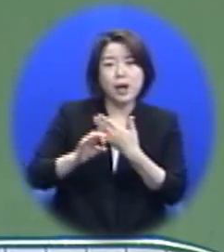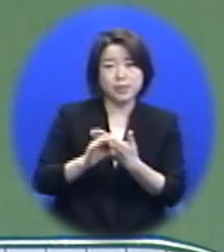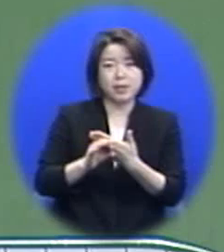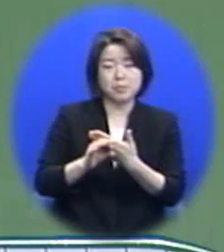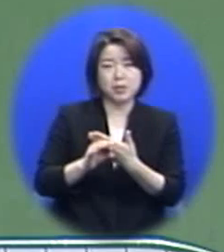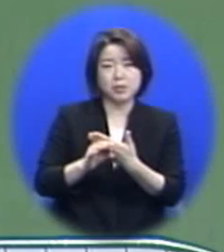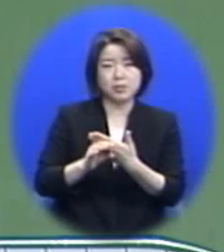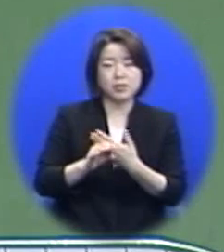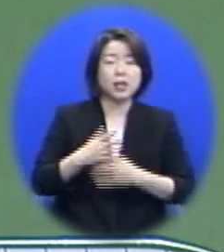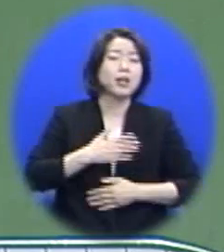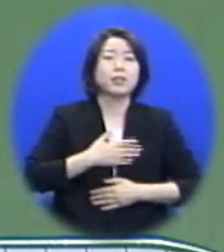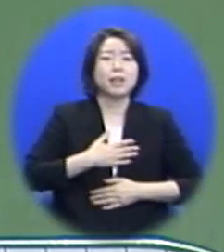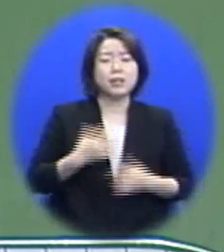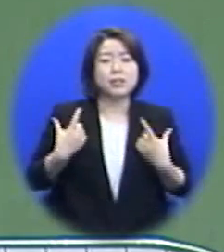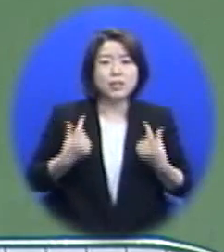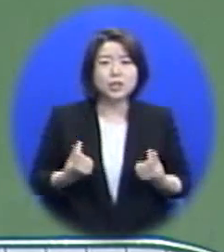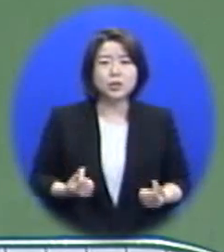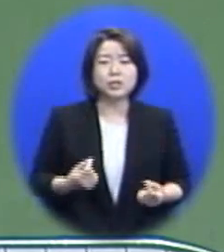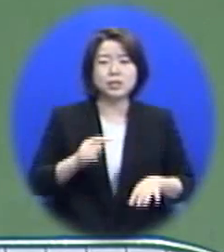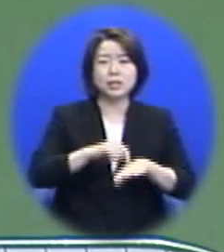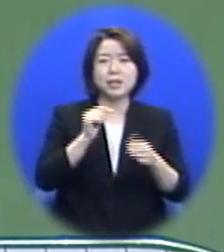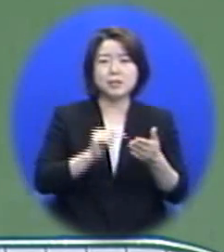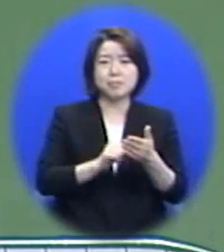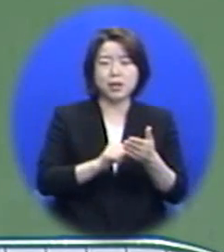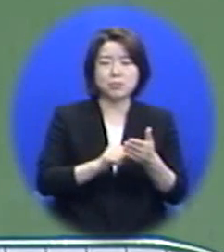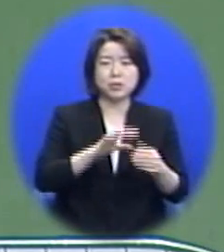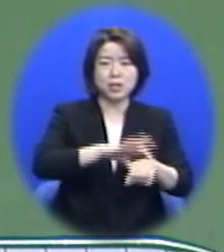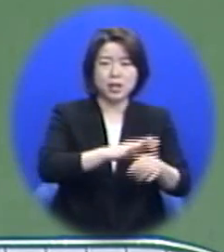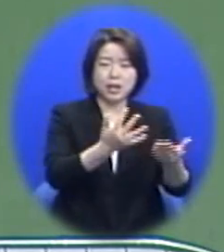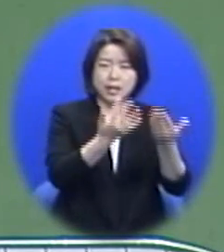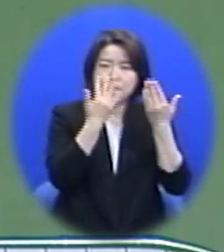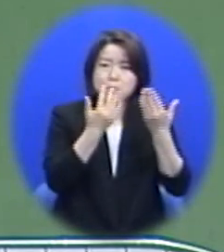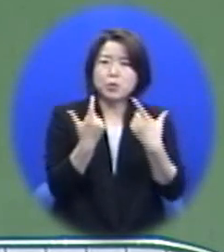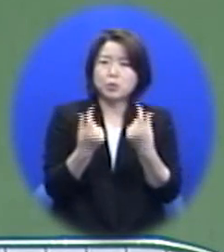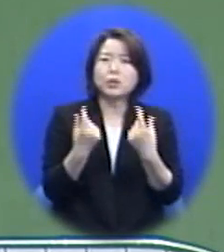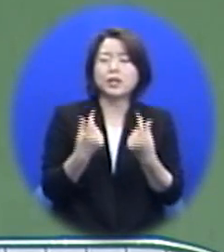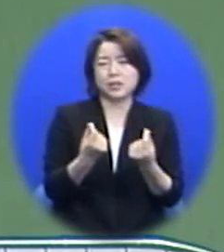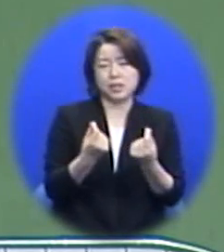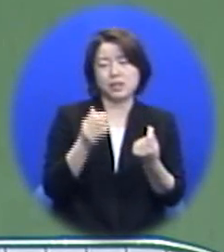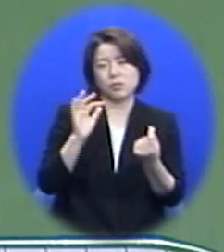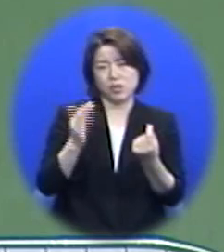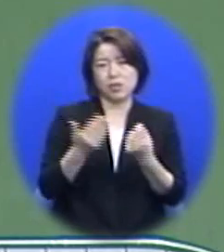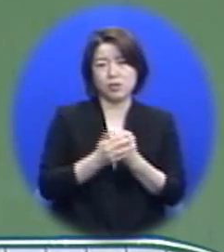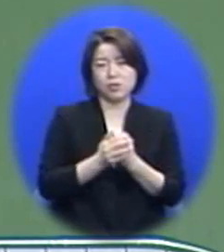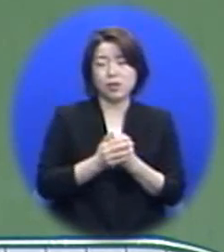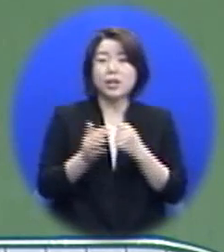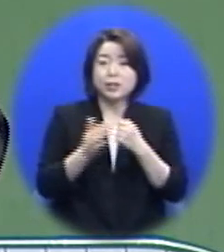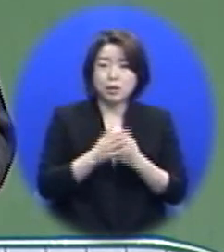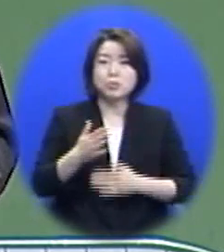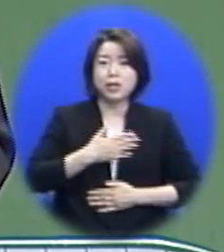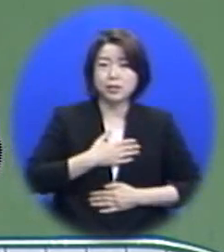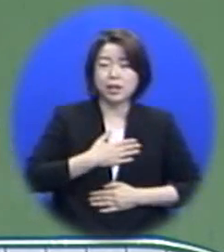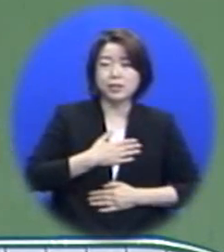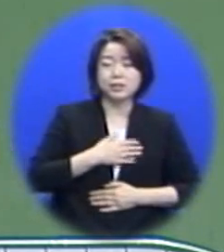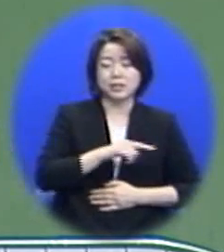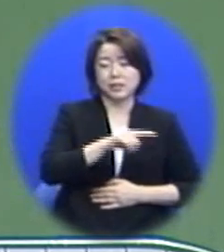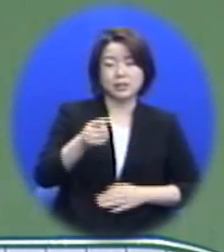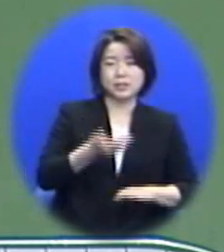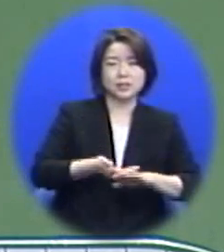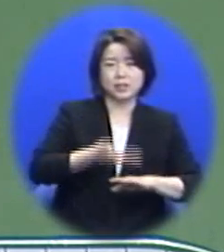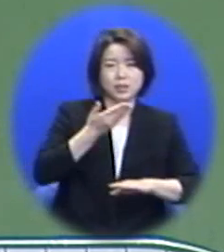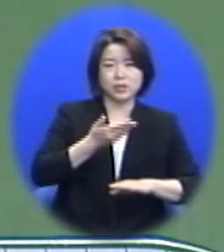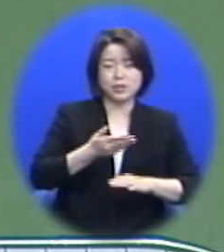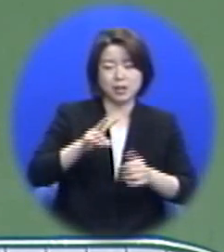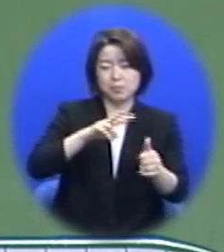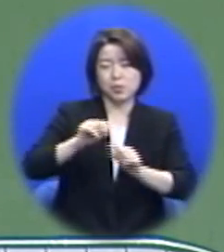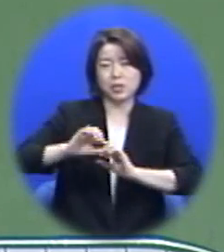된다면 나는 여전히 내 마음은 감옥 속에 있는 것과 같게 되잖아 그래서 나는 그들을 더 이상 미워하지